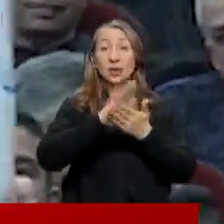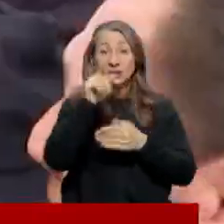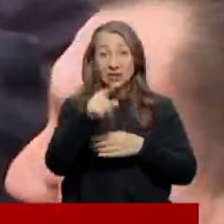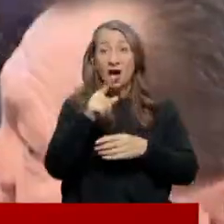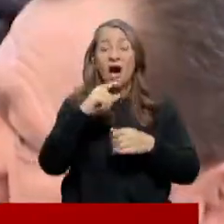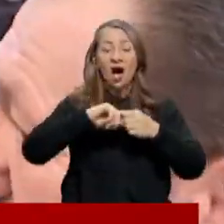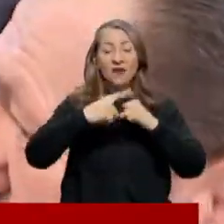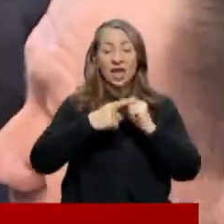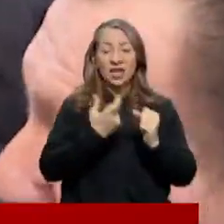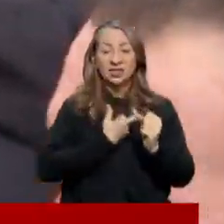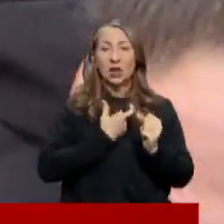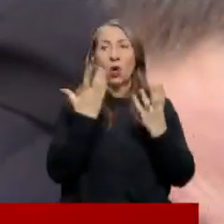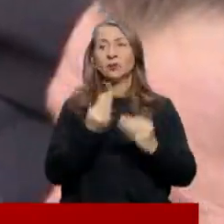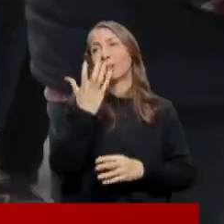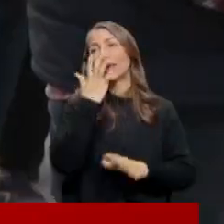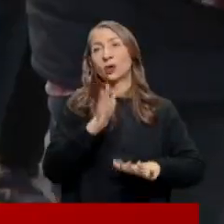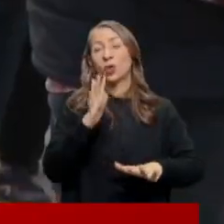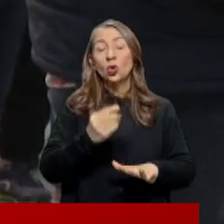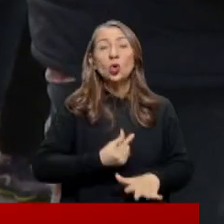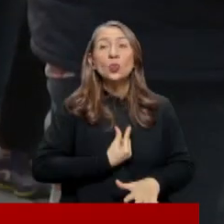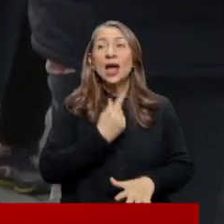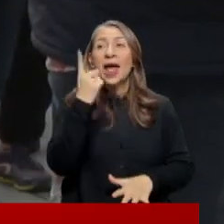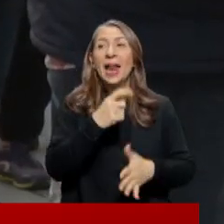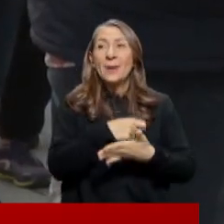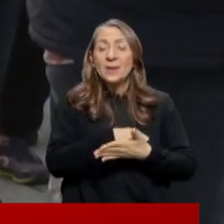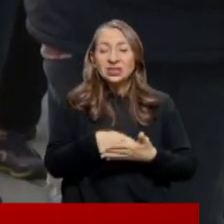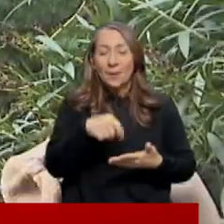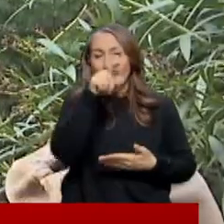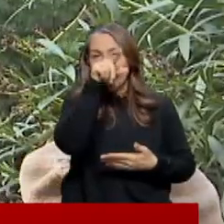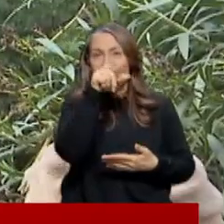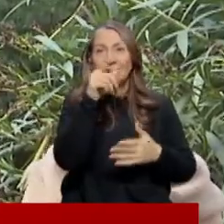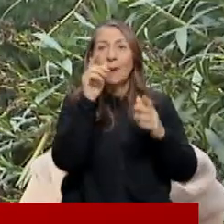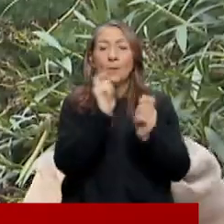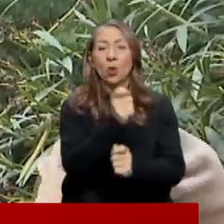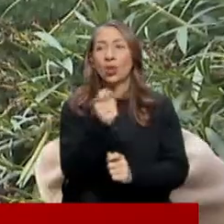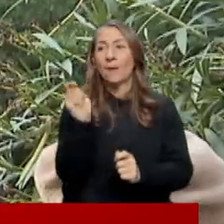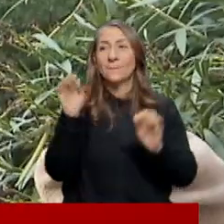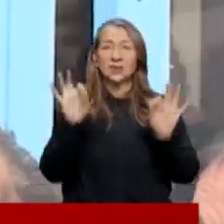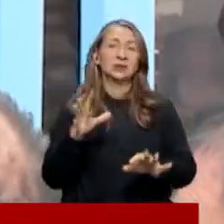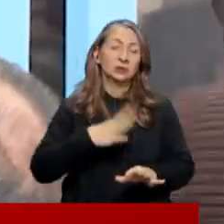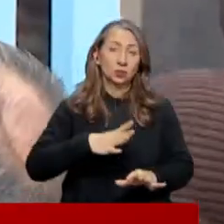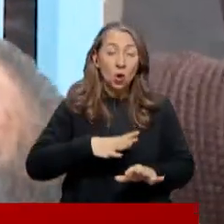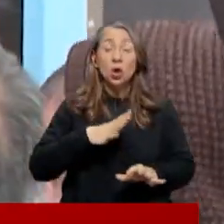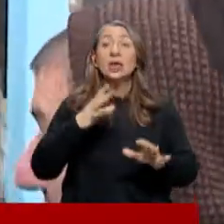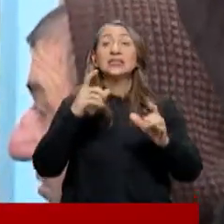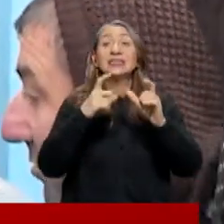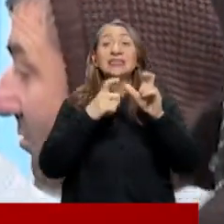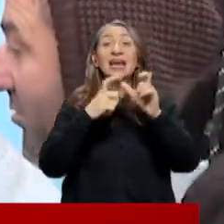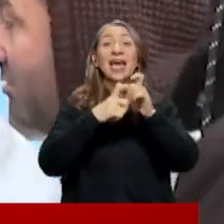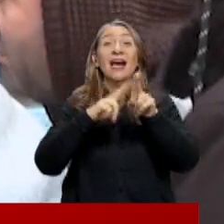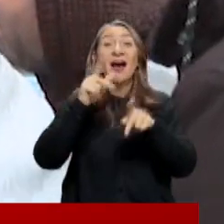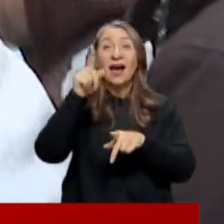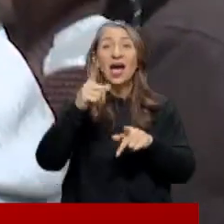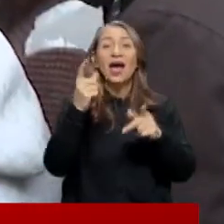düzenlemesinin haftaya yasalaşması bekleniyor. Umutlar ilk maaşların Mart ayında yatması yönünde. Sosyal güvenlik merkezlerindeki